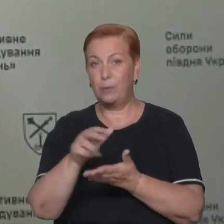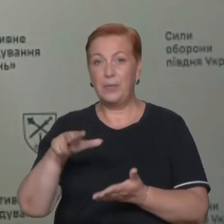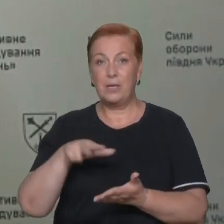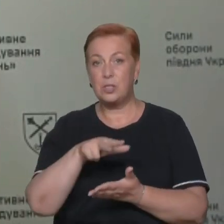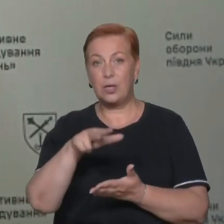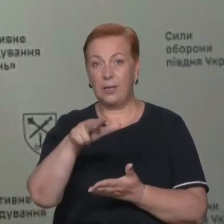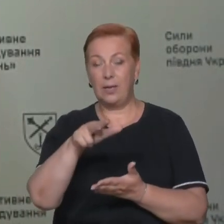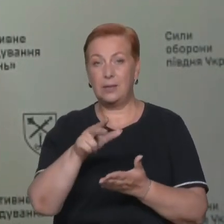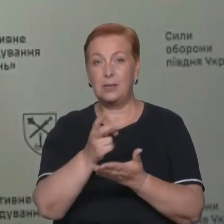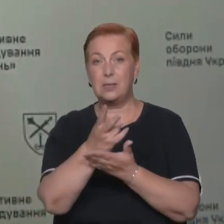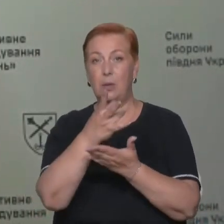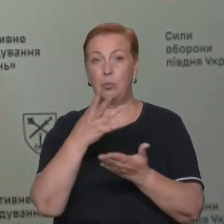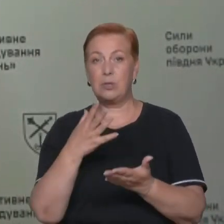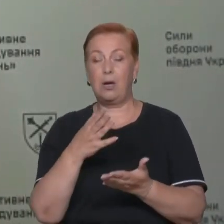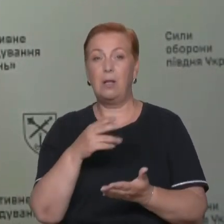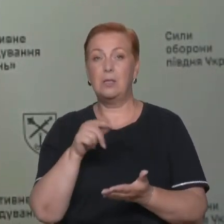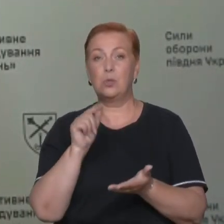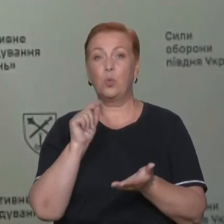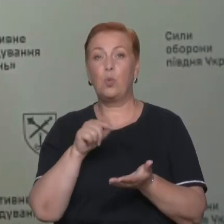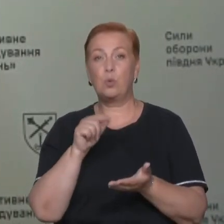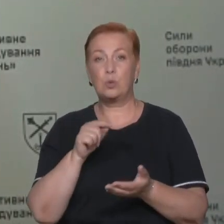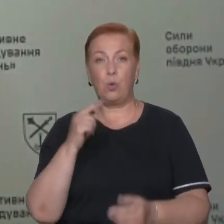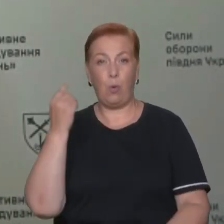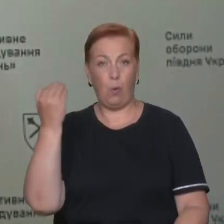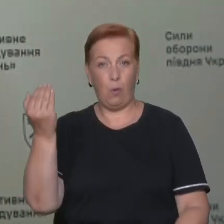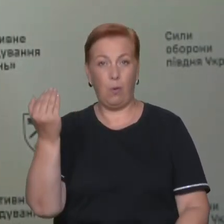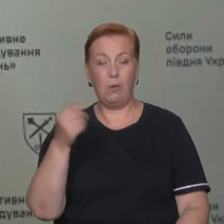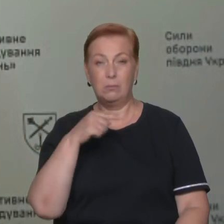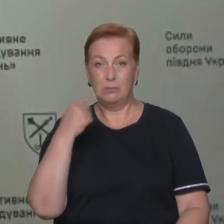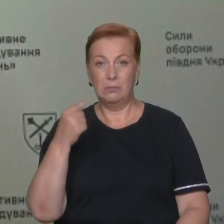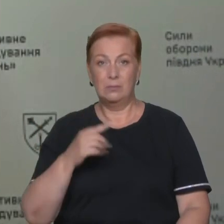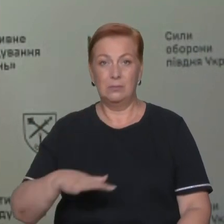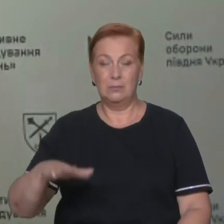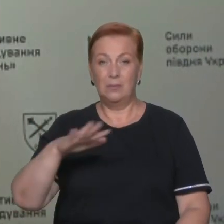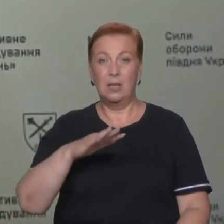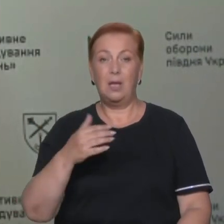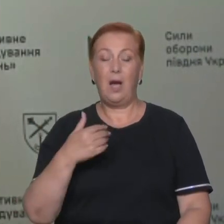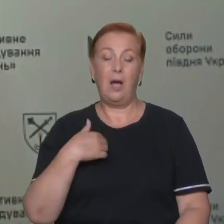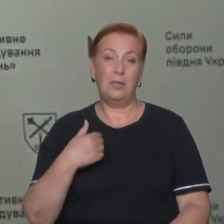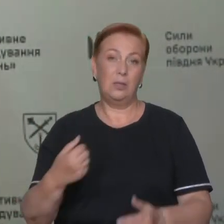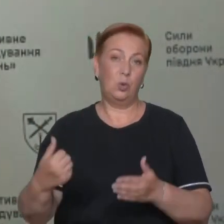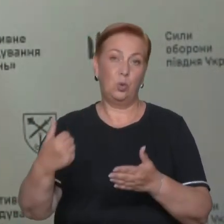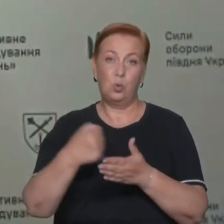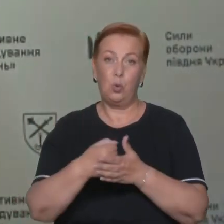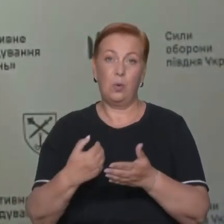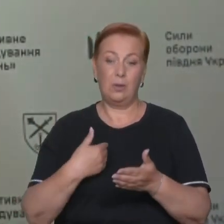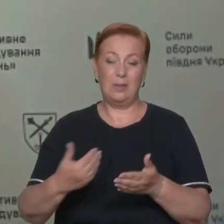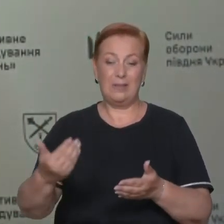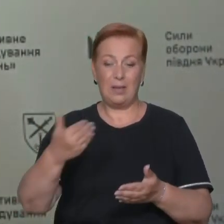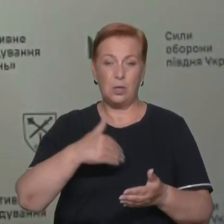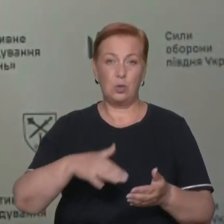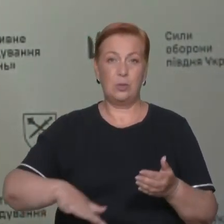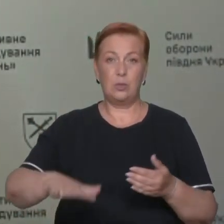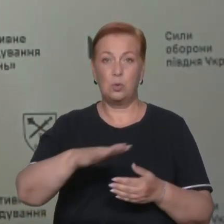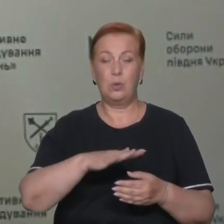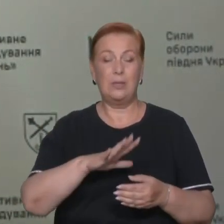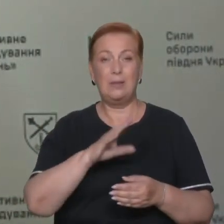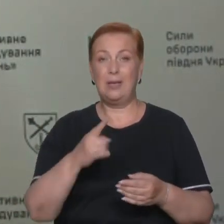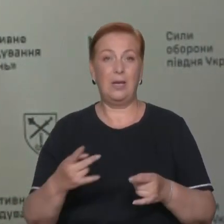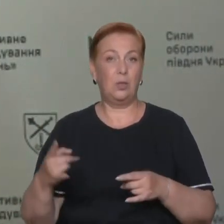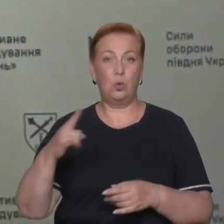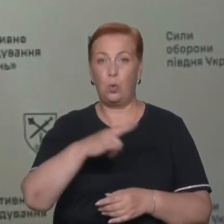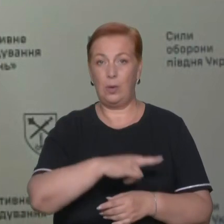Курського напрямку і до нашої зони відповідальності фактично не долітали, працювали по інших регіонах.